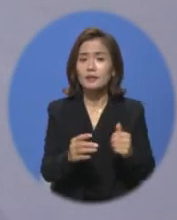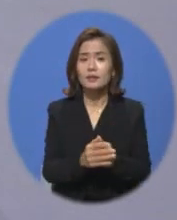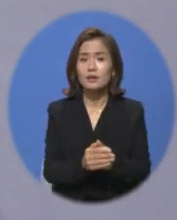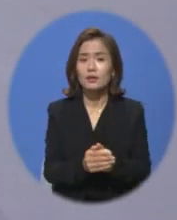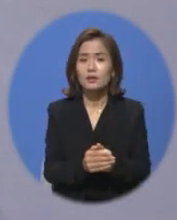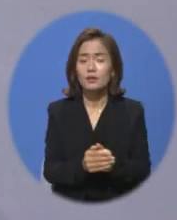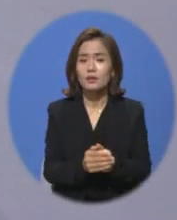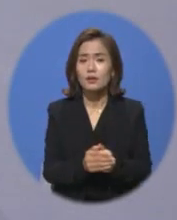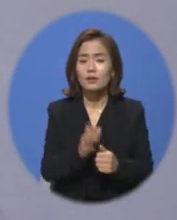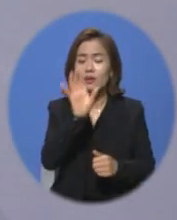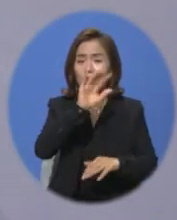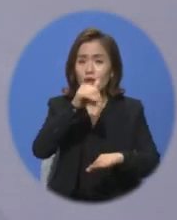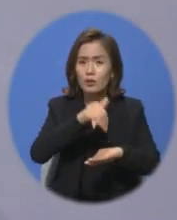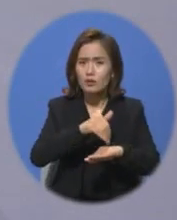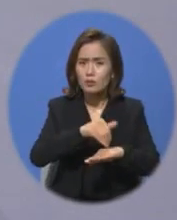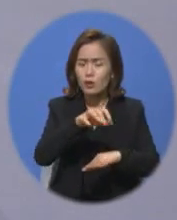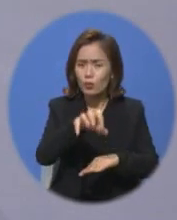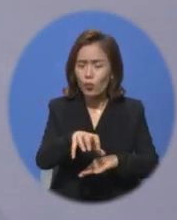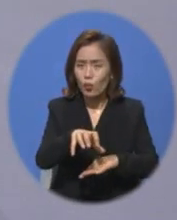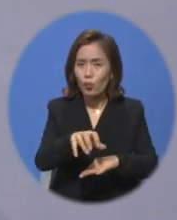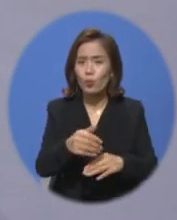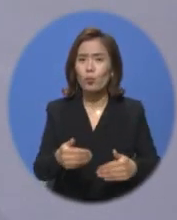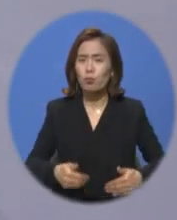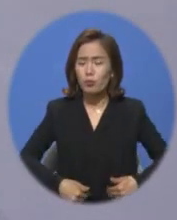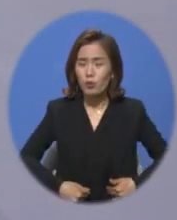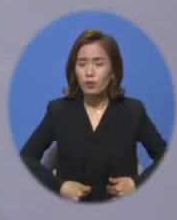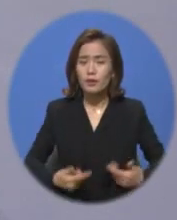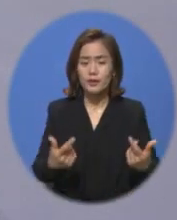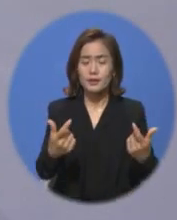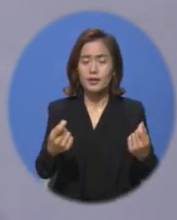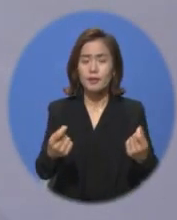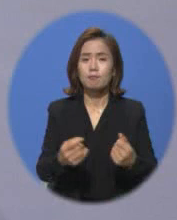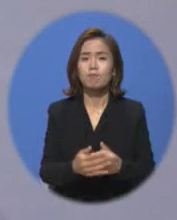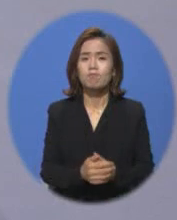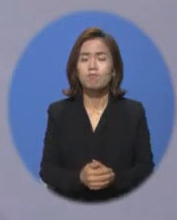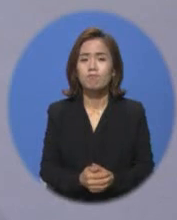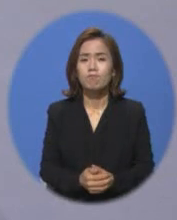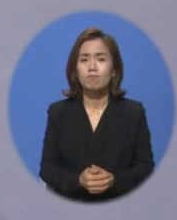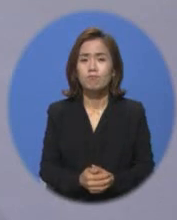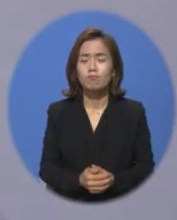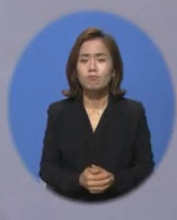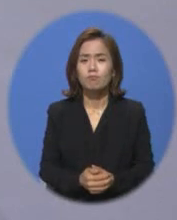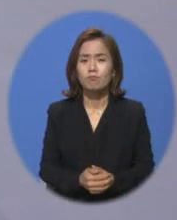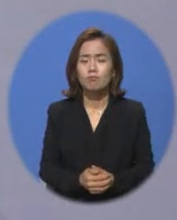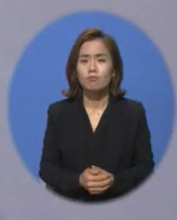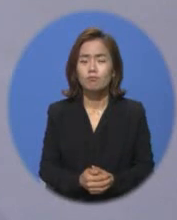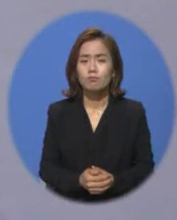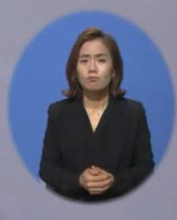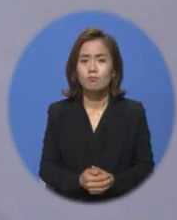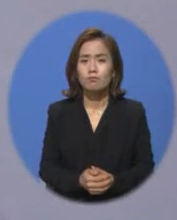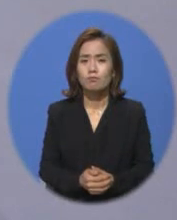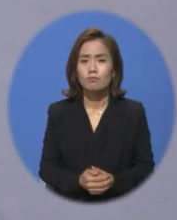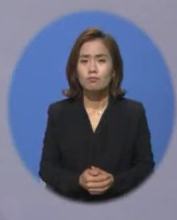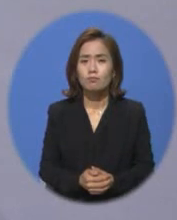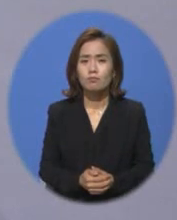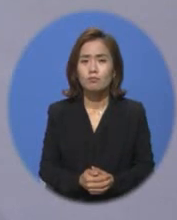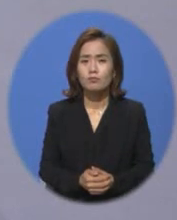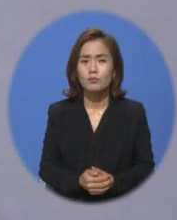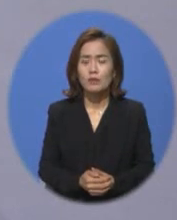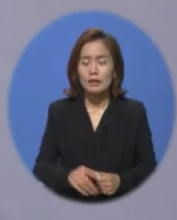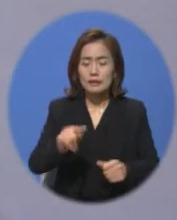교육계종사자들은이프로그램이 매우중요한연수 장소라고평가했으며,저희사무실은